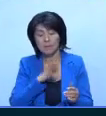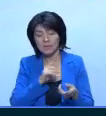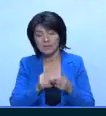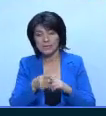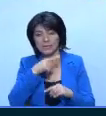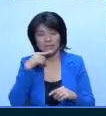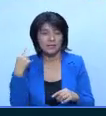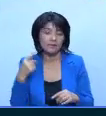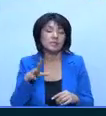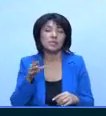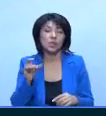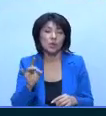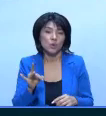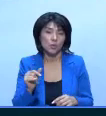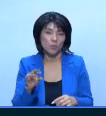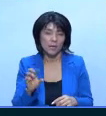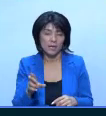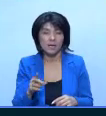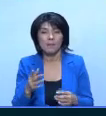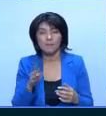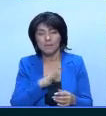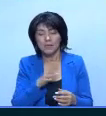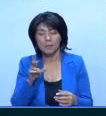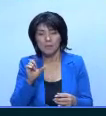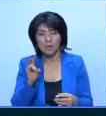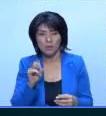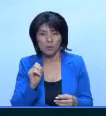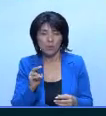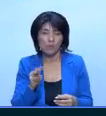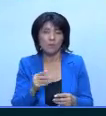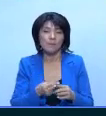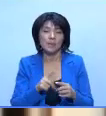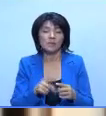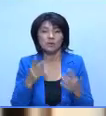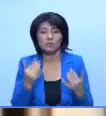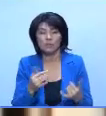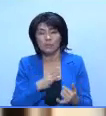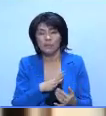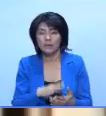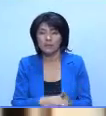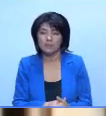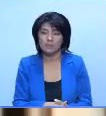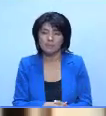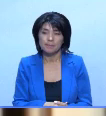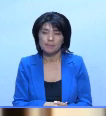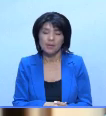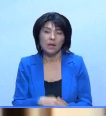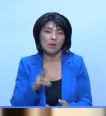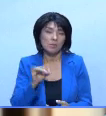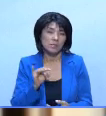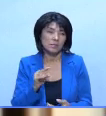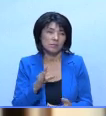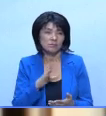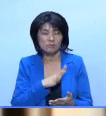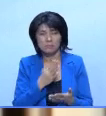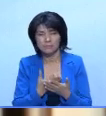разработано несколько эскизов банкнот при выборе важностью являлась историческая суть изображений процесс происходил довольно